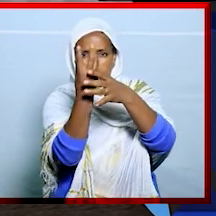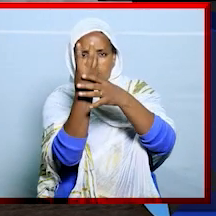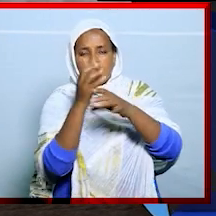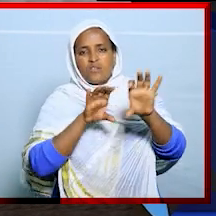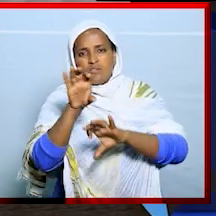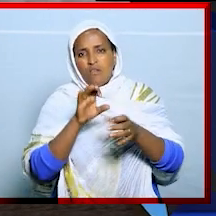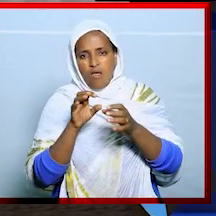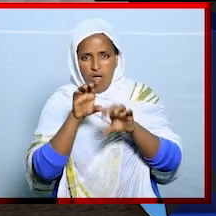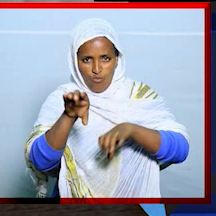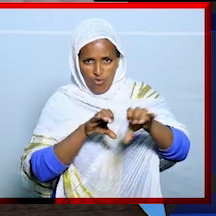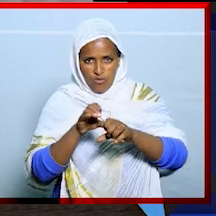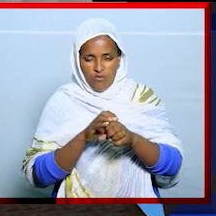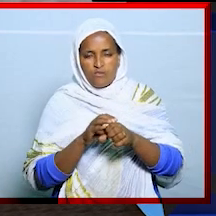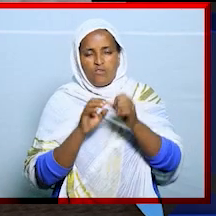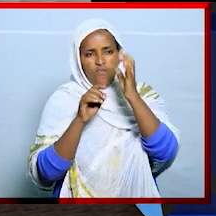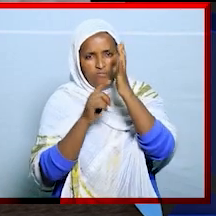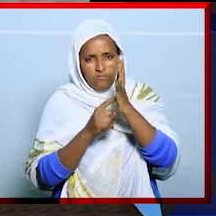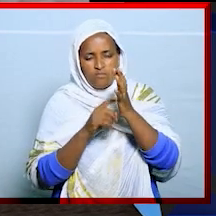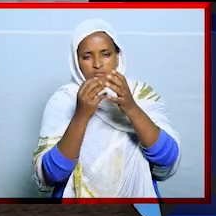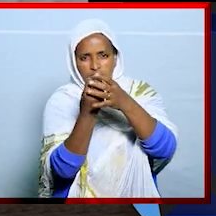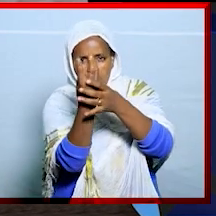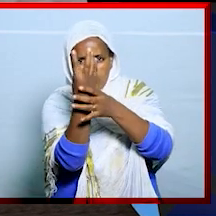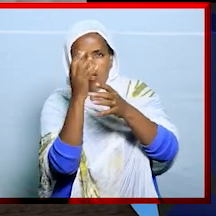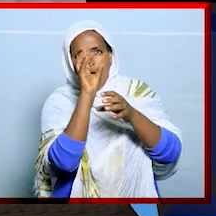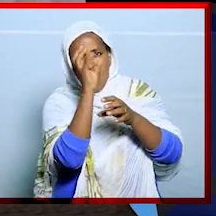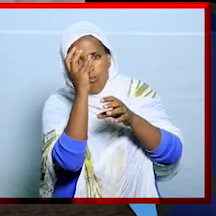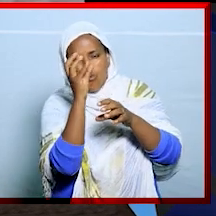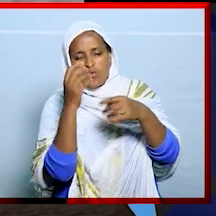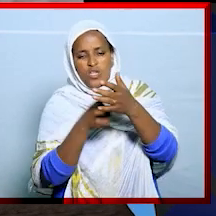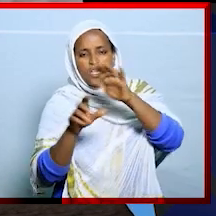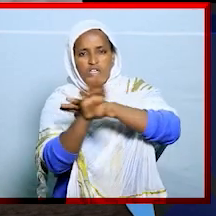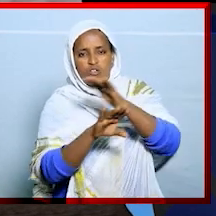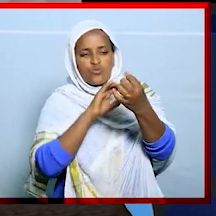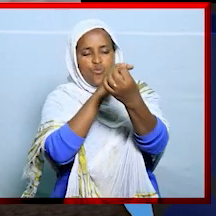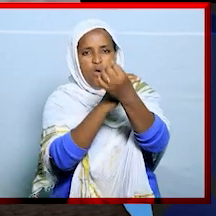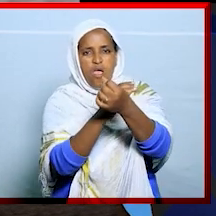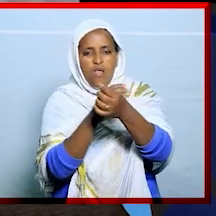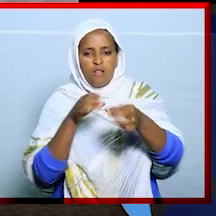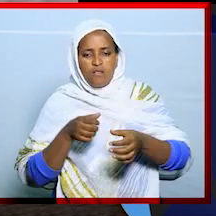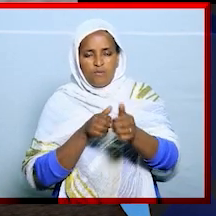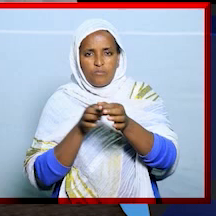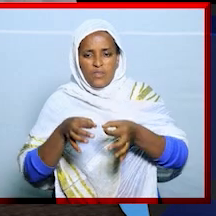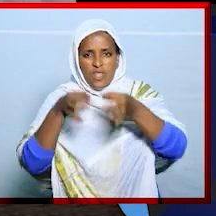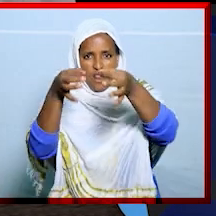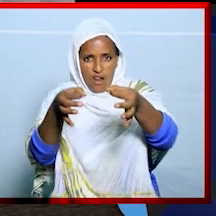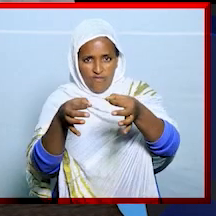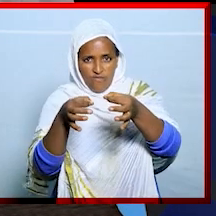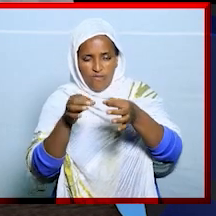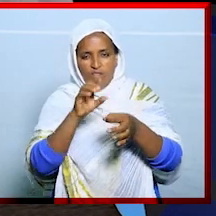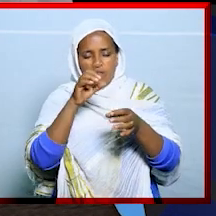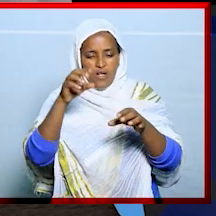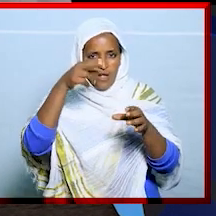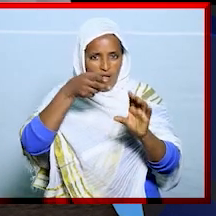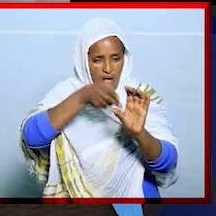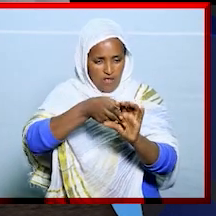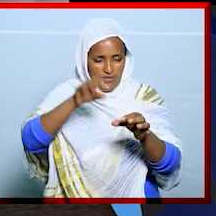ፋኖስ እንድታበራ አድርጓታል። አምፖል ፋኖስ ወይንም ክር ከስሩ ኃይል የሚላክለት ወይንም